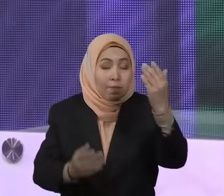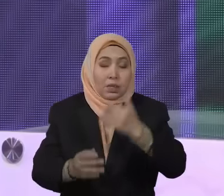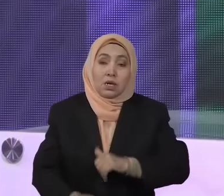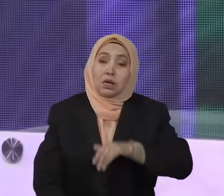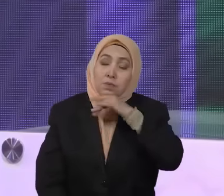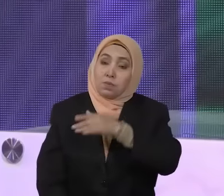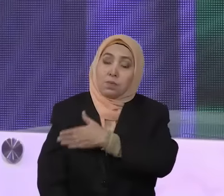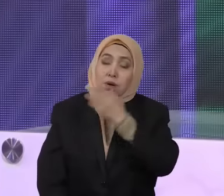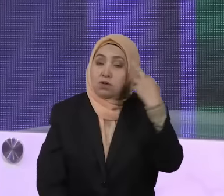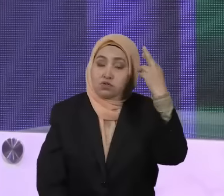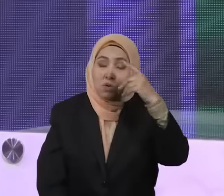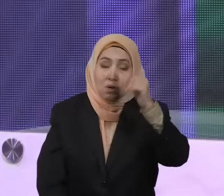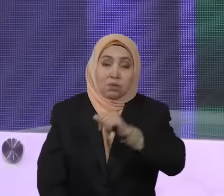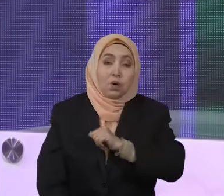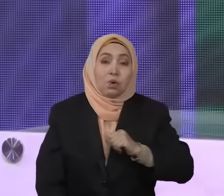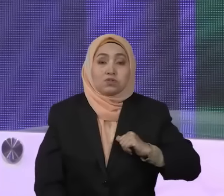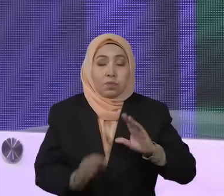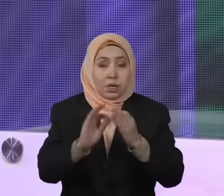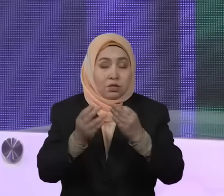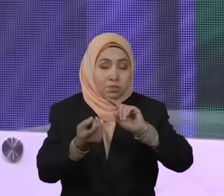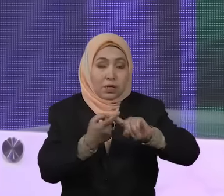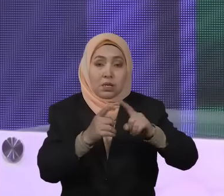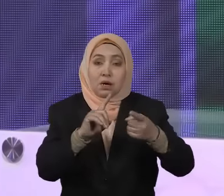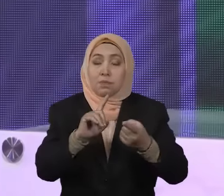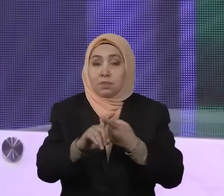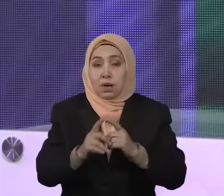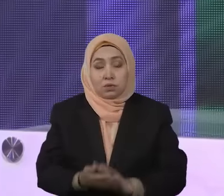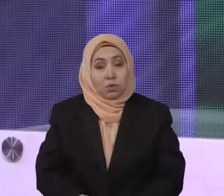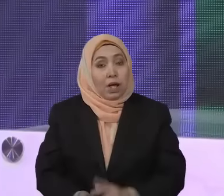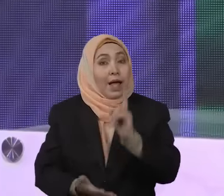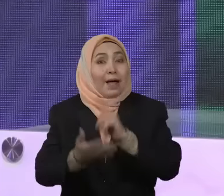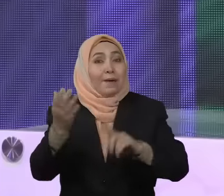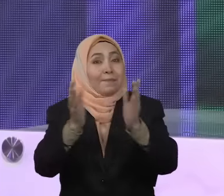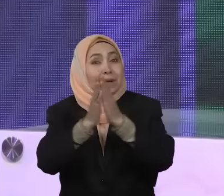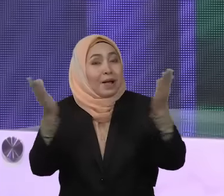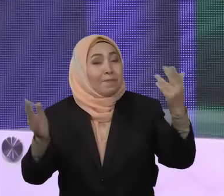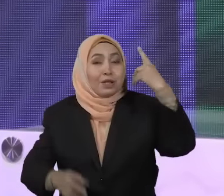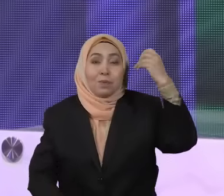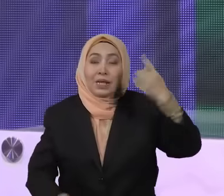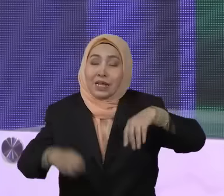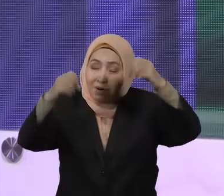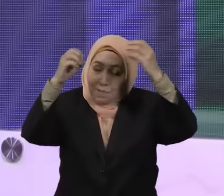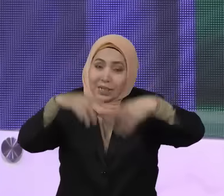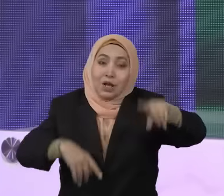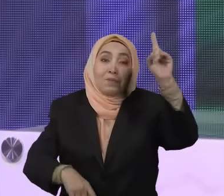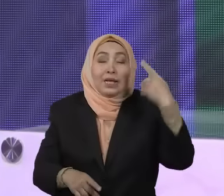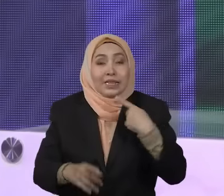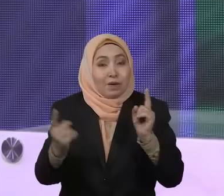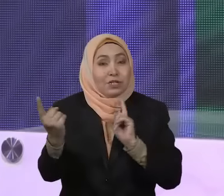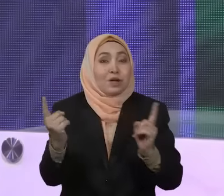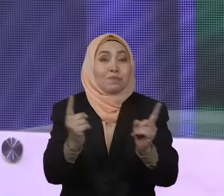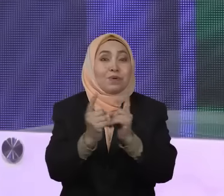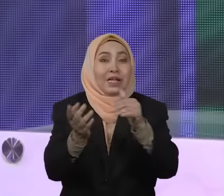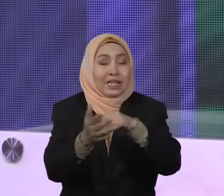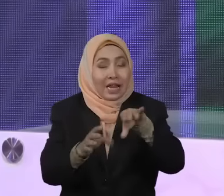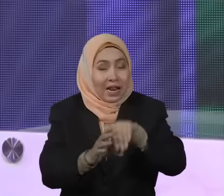ala sayidina Muhammadin wa ala alihi wa sahbihi ajma'in. Amma ba'du. Apa khabar tuan-tuan dan puan yang dirahmati Allah sekalian? Kita bertemu dalam My